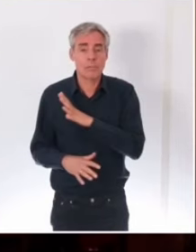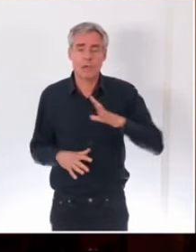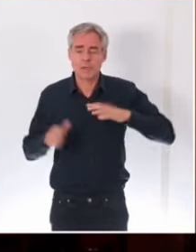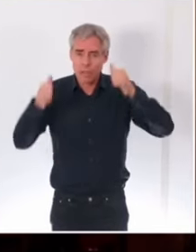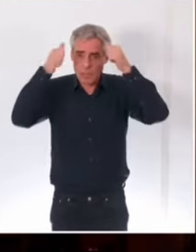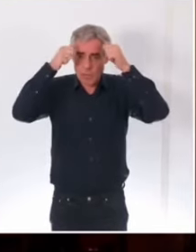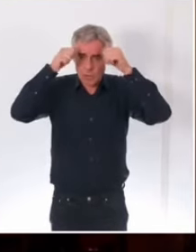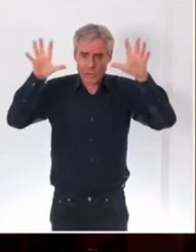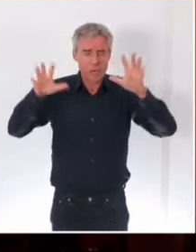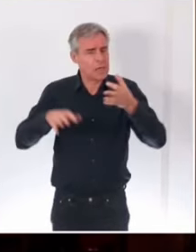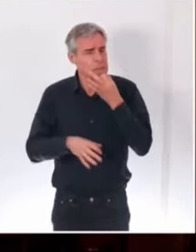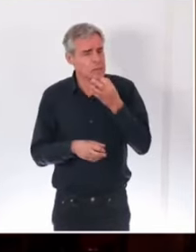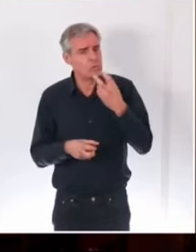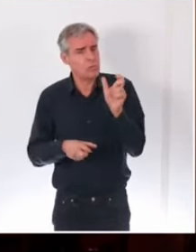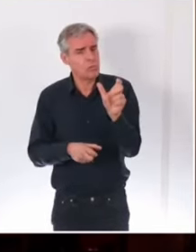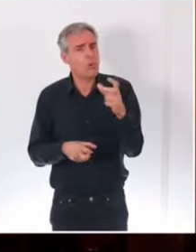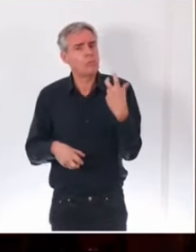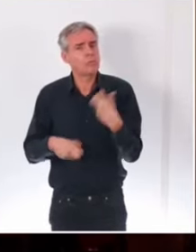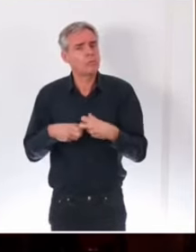de brutalité.